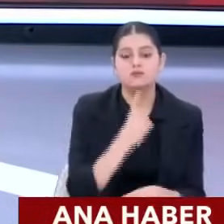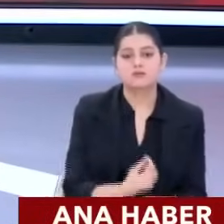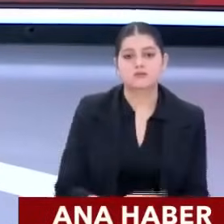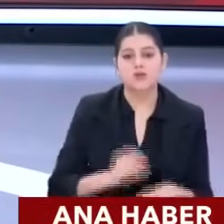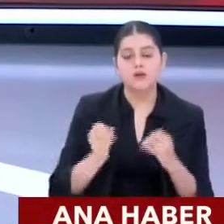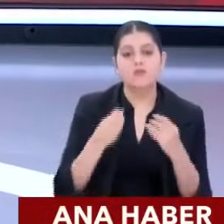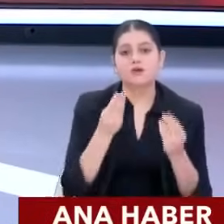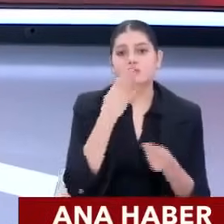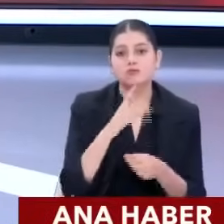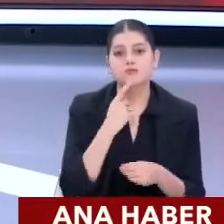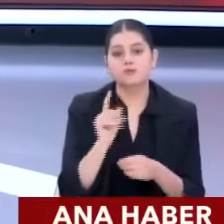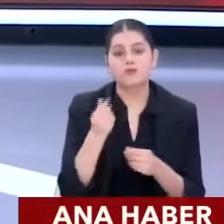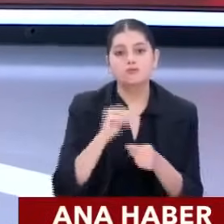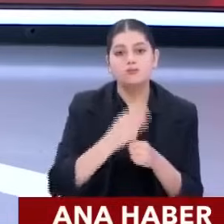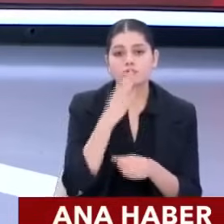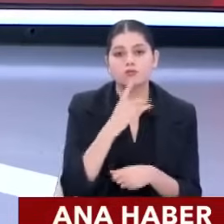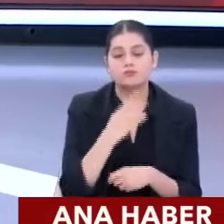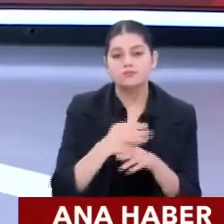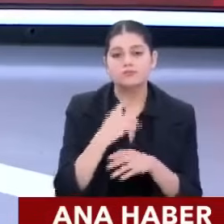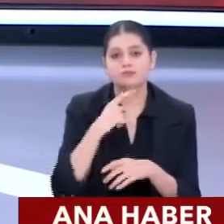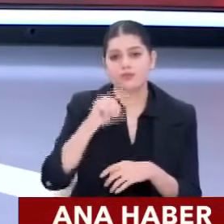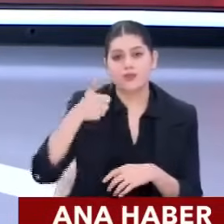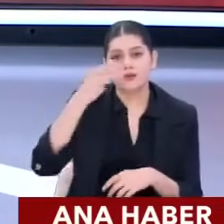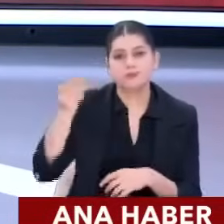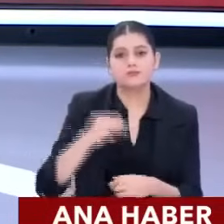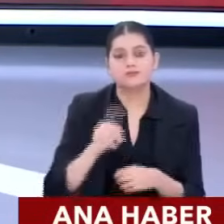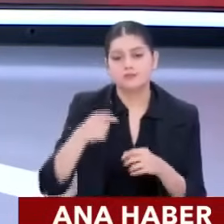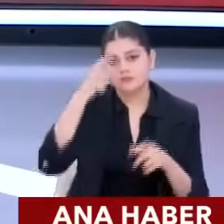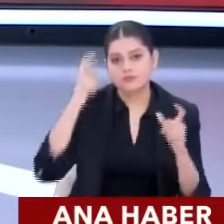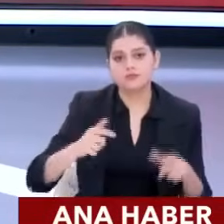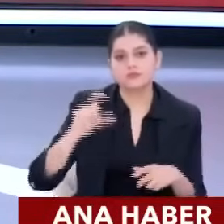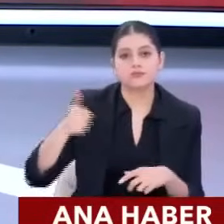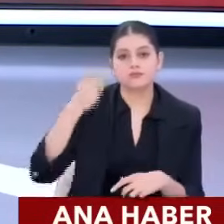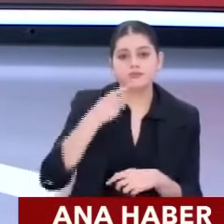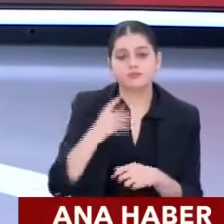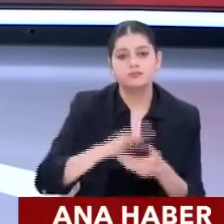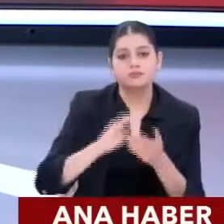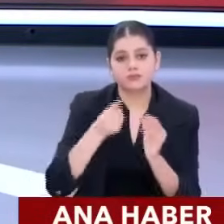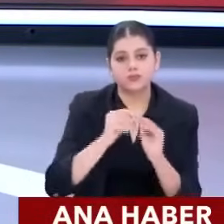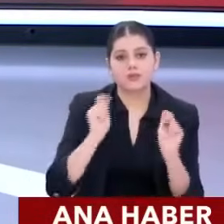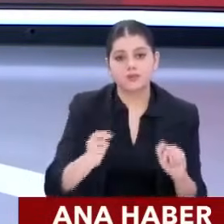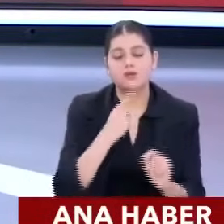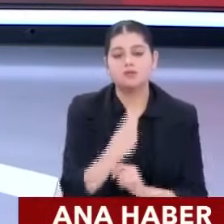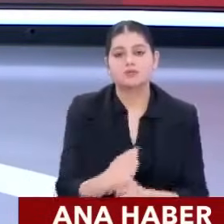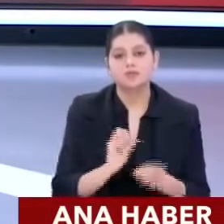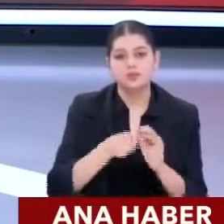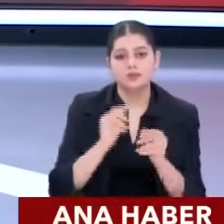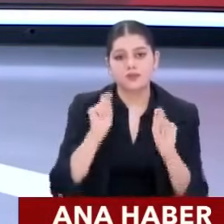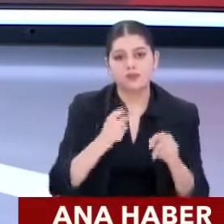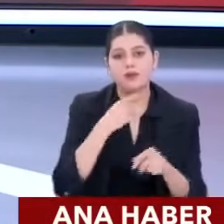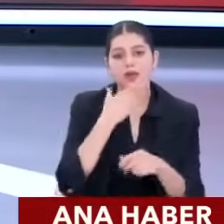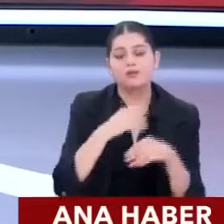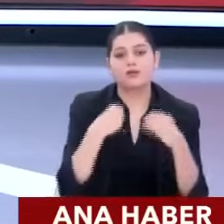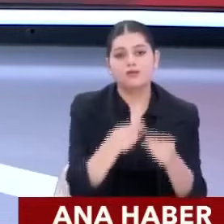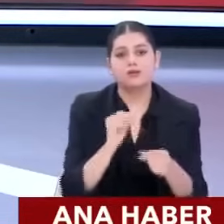ama veremez öyle bir para yok Ne diyor Cumhurbaşkanı Erdoğan bu ülkenin Cumhurbaşkanı diyor ki arkadaş tasarruf edin tasarruf edip